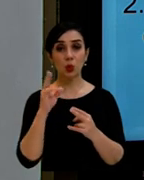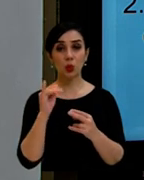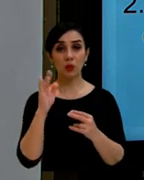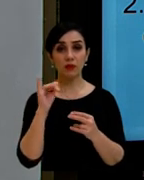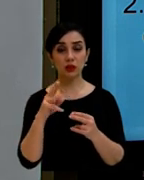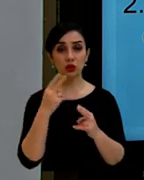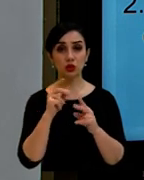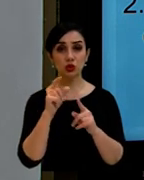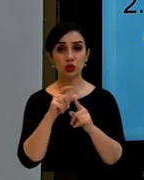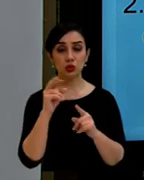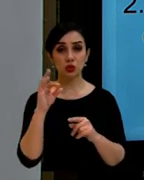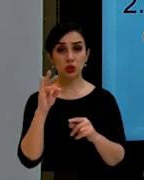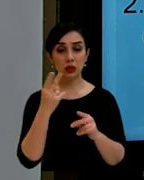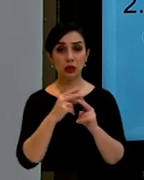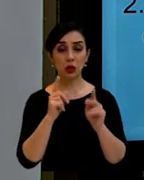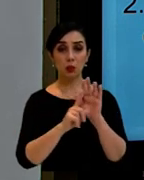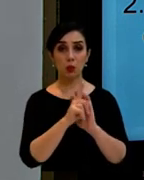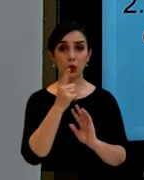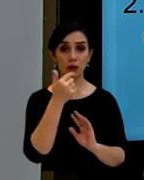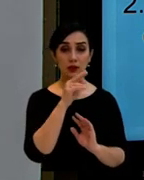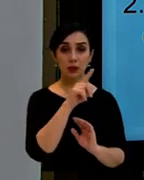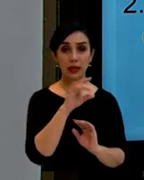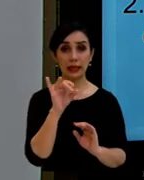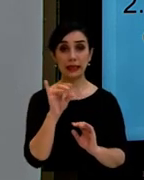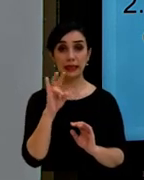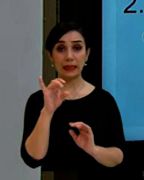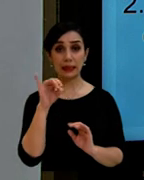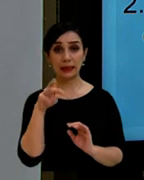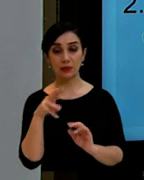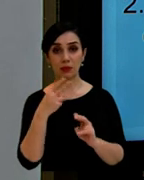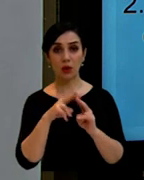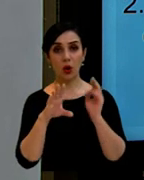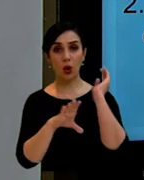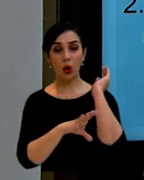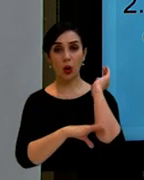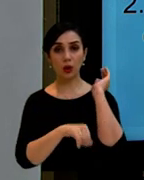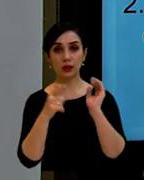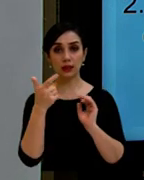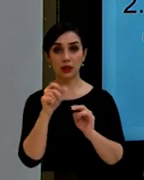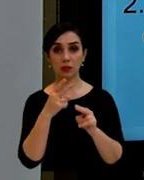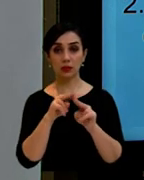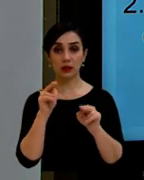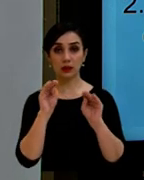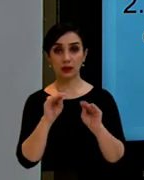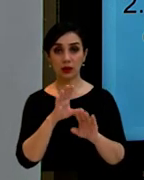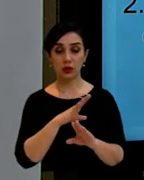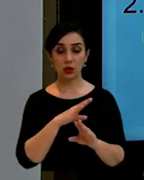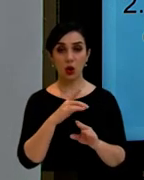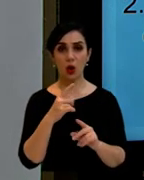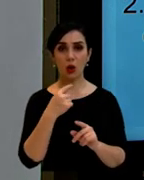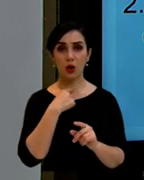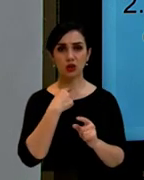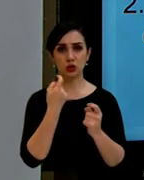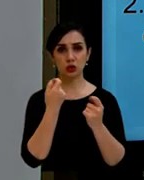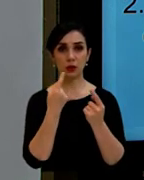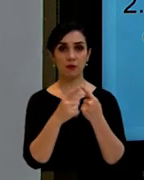Quvvatjon gapning boshida keldi undalma va inim degan undalma gap oxirida keldi. Ohangda biroz